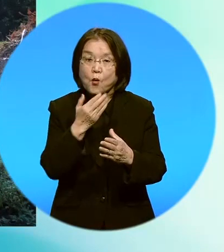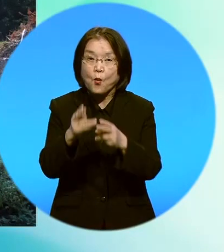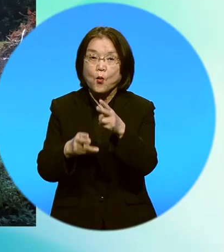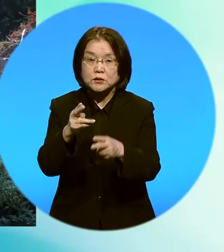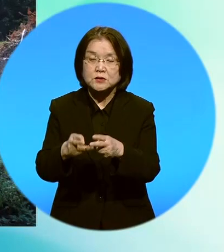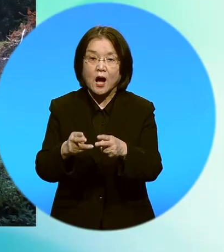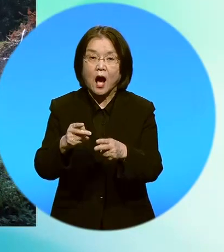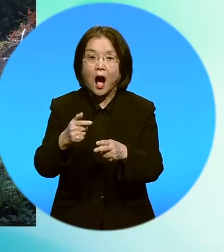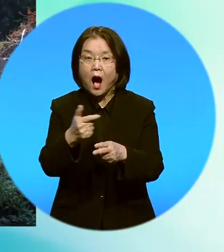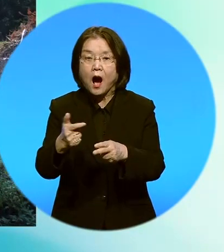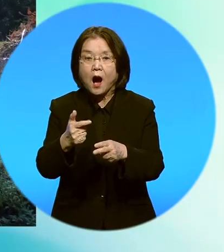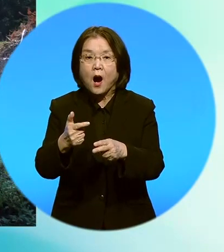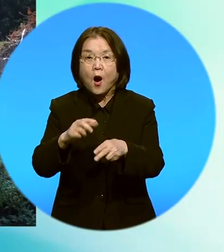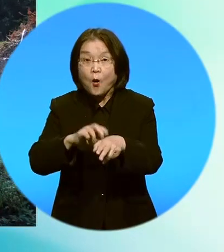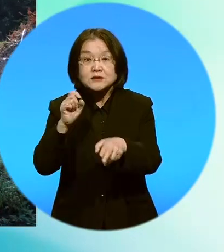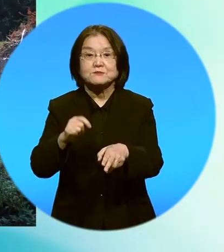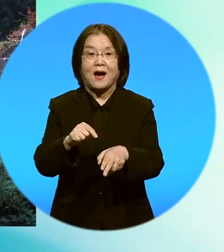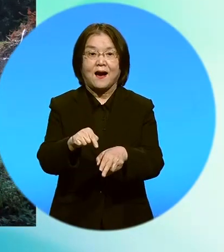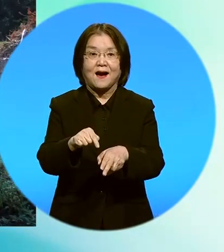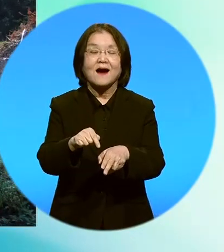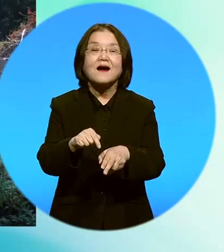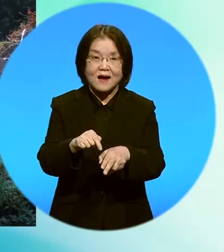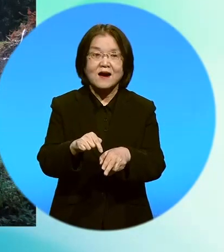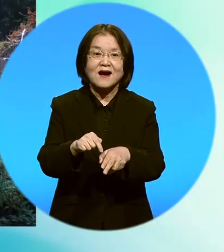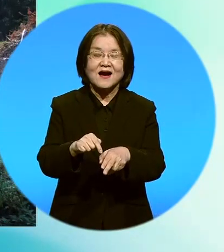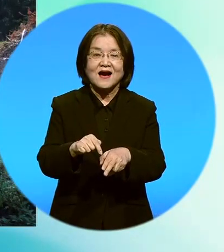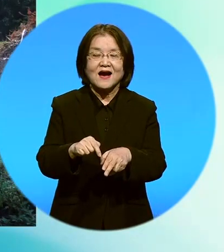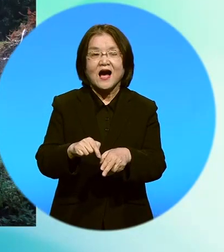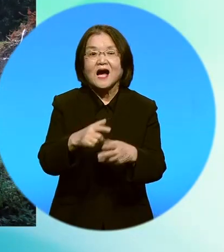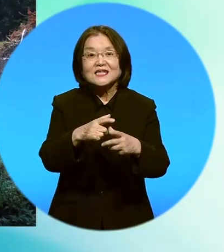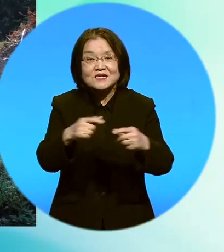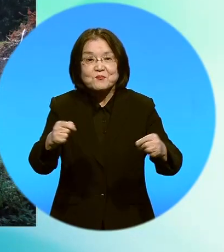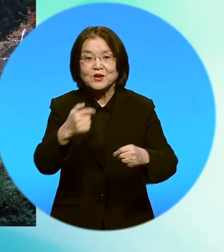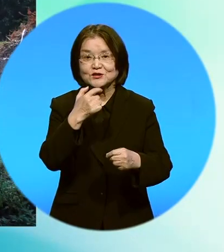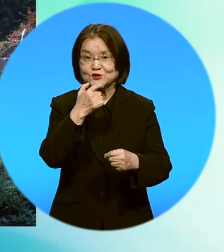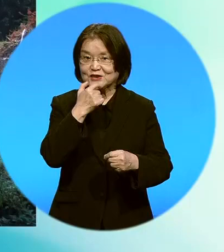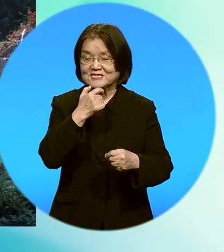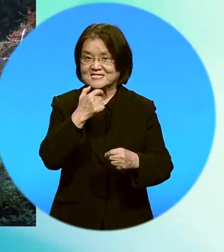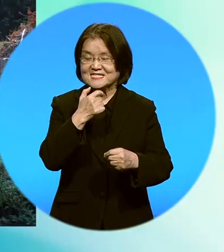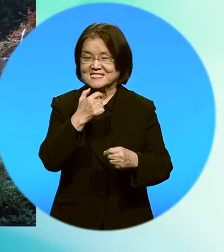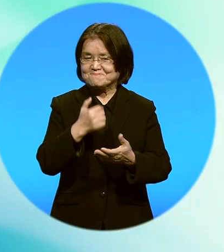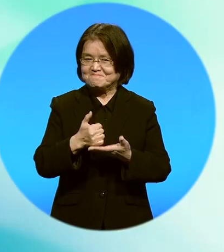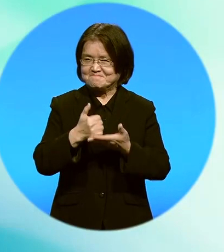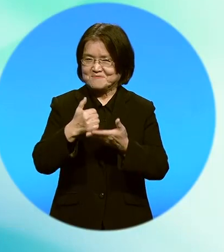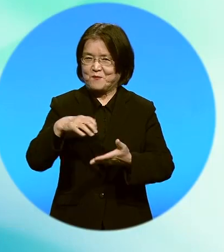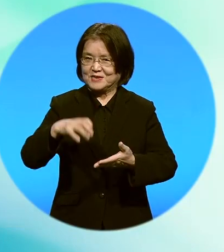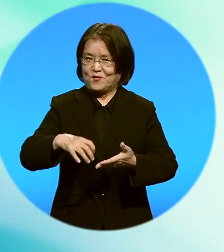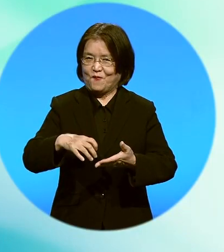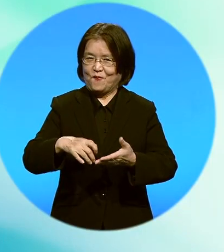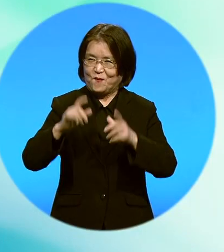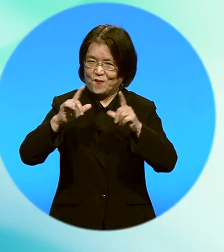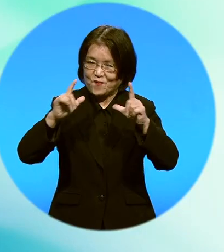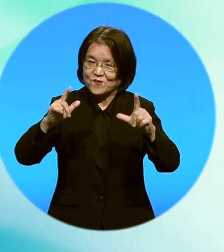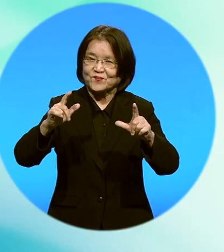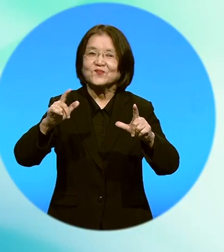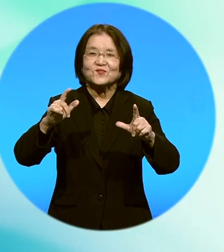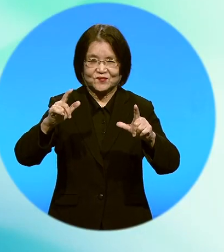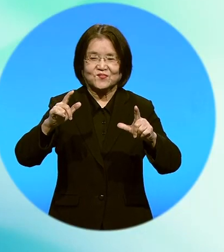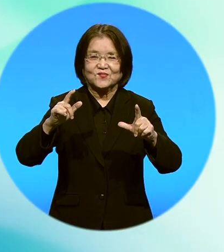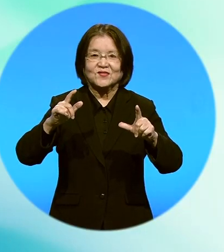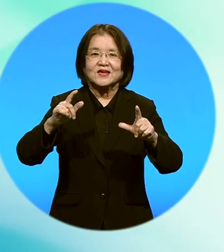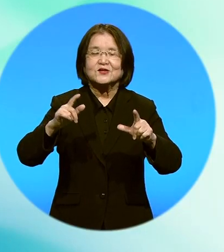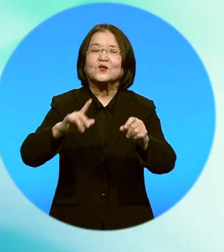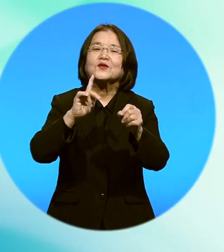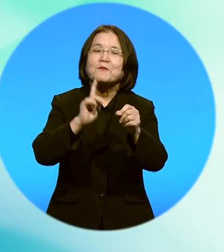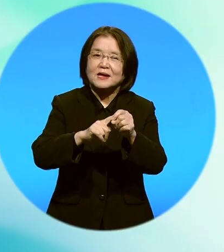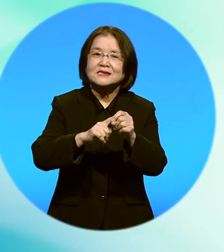美大島、これを日本スイーツの聖地として売り出せるのではないか。そのためにはまずは地元